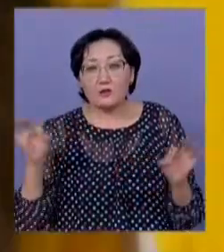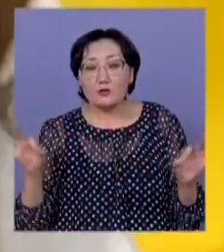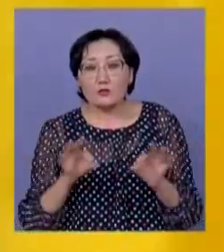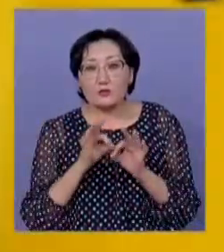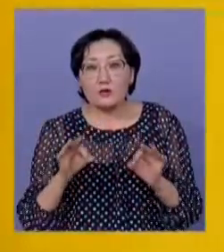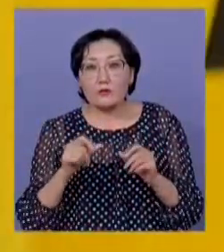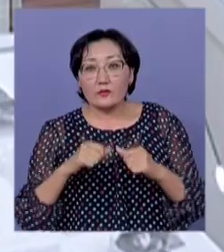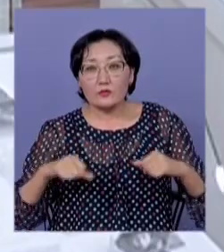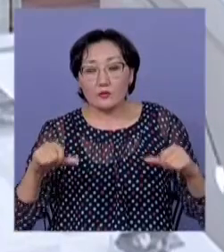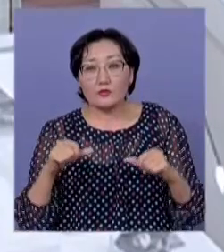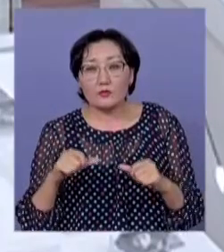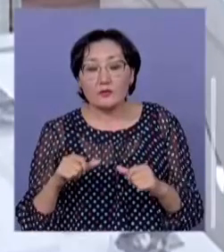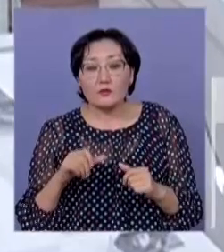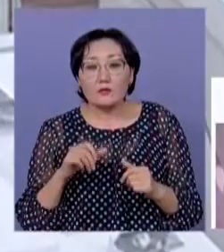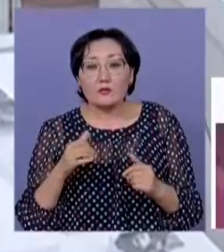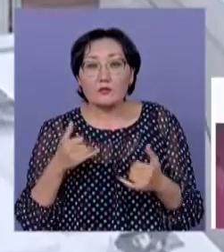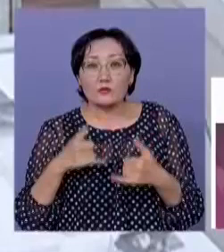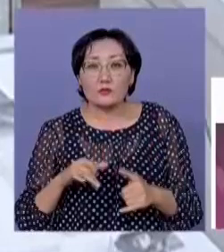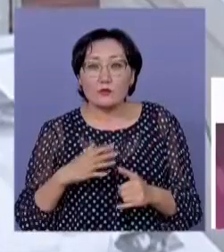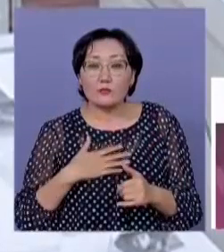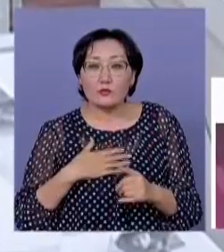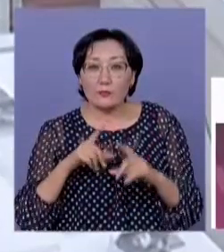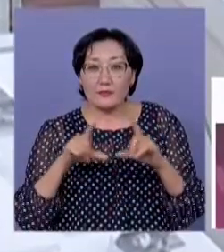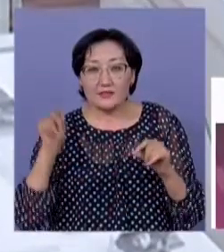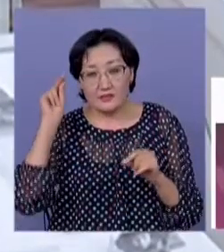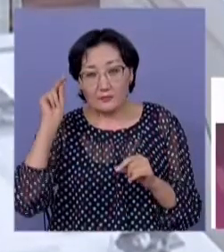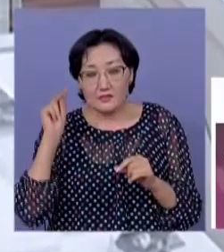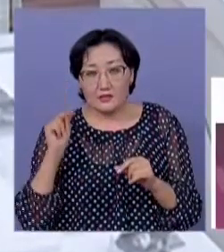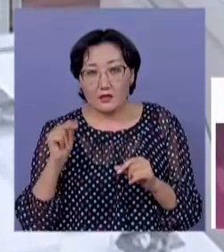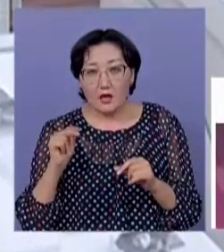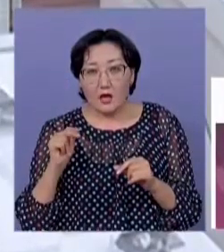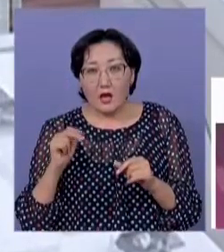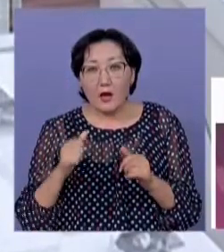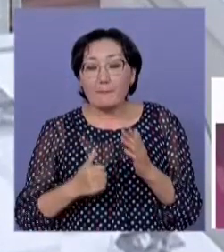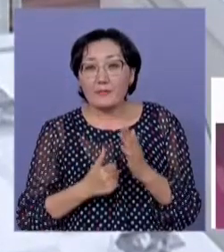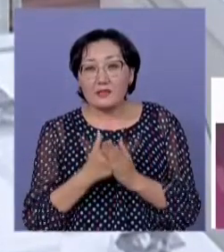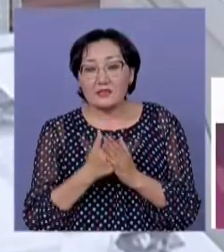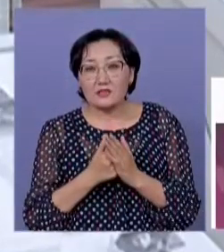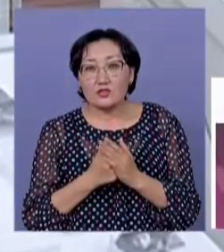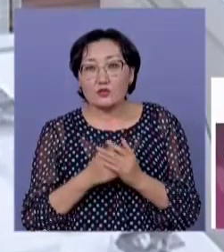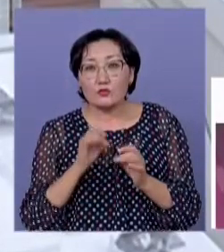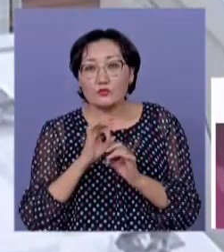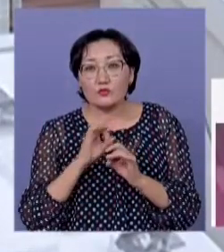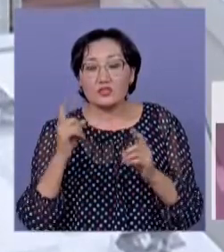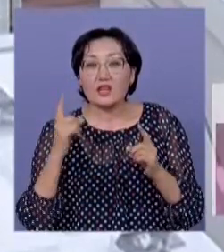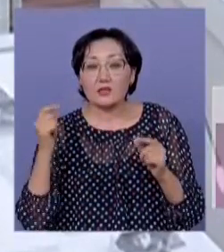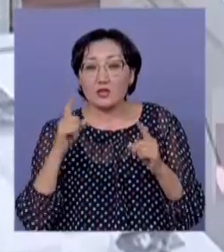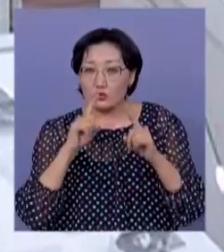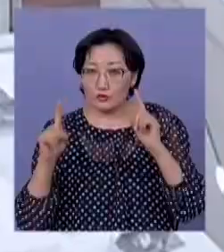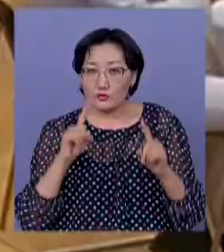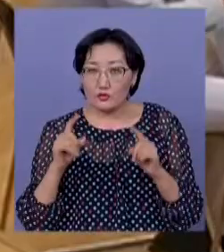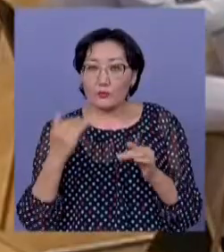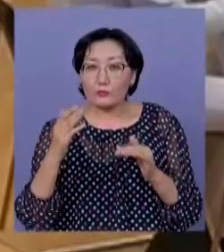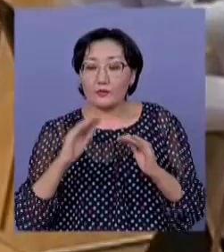алқасын таңырқатты. Бұл мектебіміздің мақтанышы. Жарық жұлдызы деуге болады. Бұл баладан үмітіміз өте